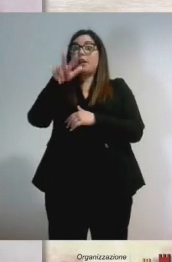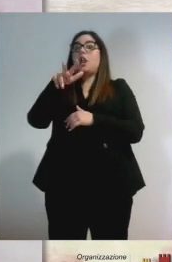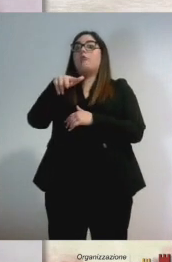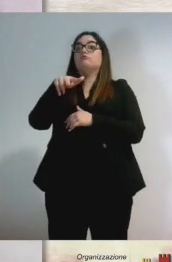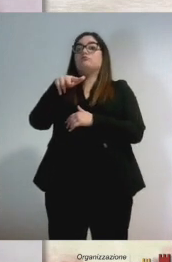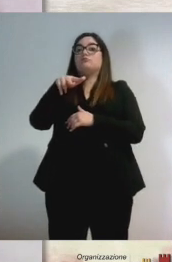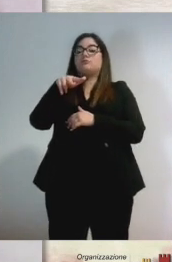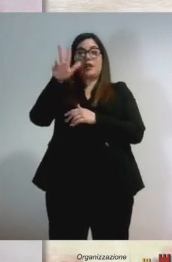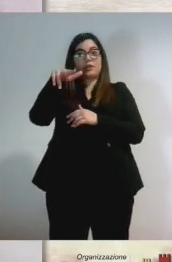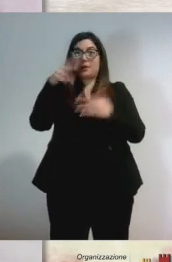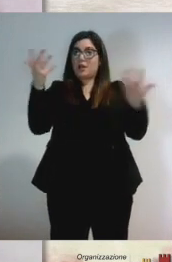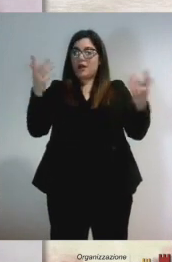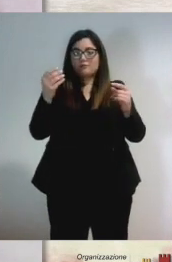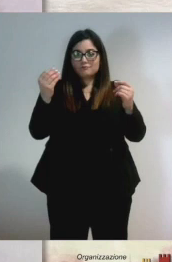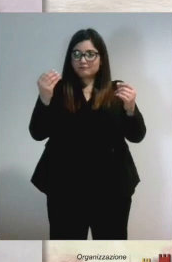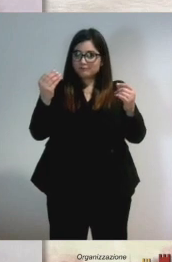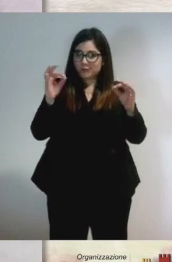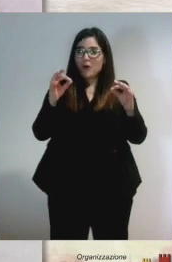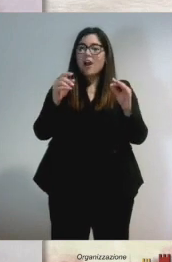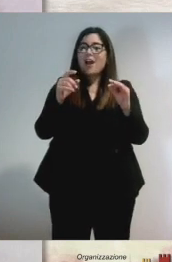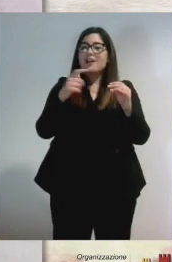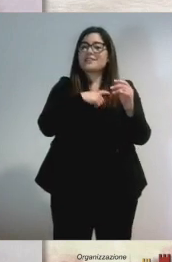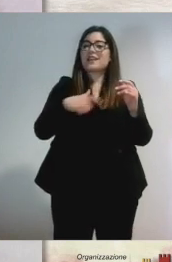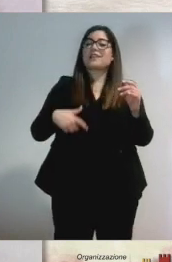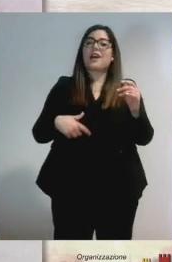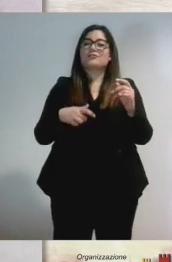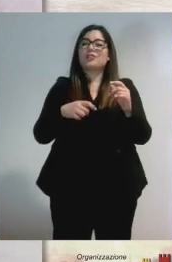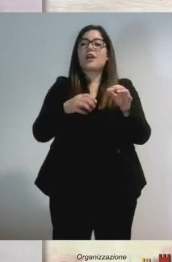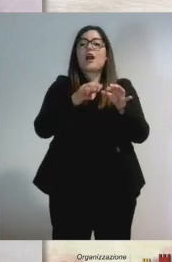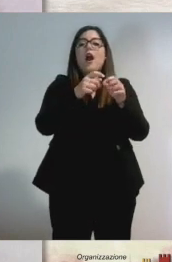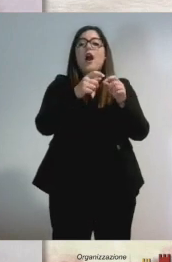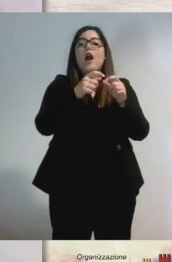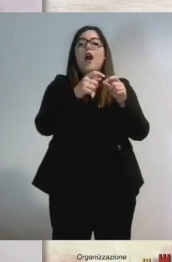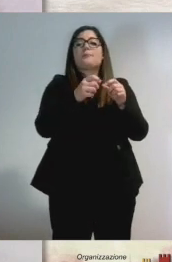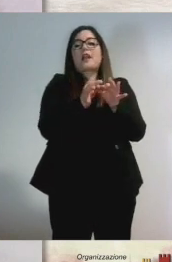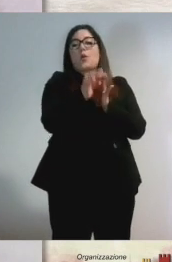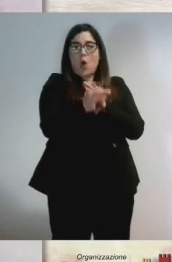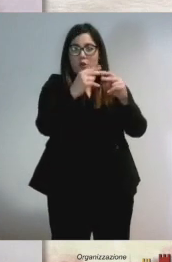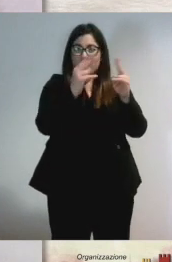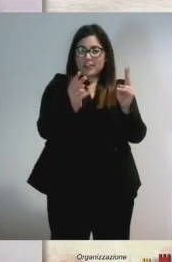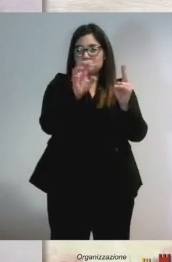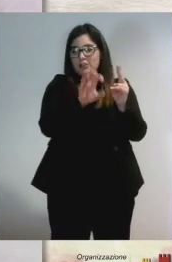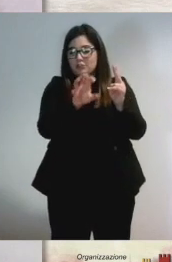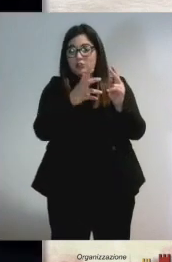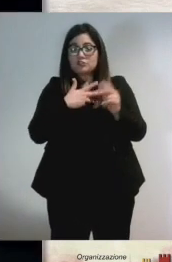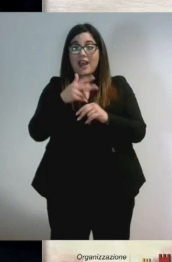i sindaci dei capoluoghi di provincia di regione sono 3000 gli autobus elettrici non abbiamo nemmeno un'azienda italiana